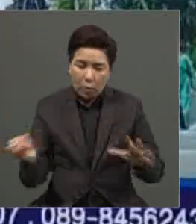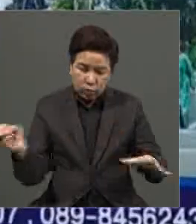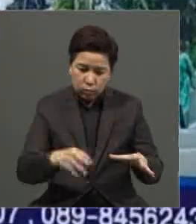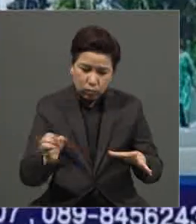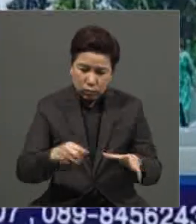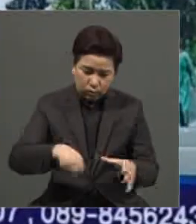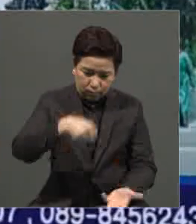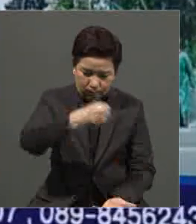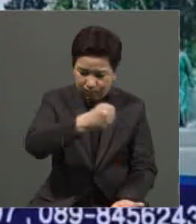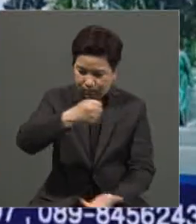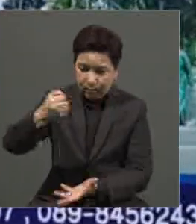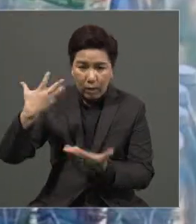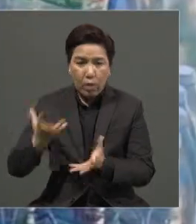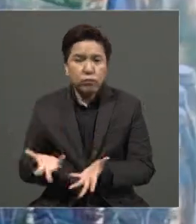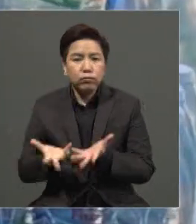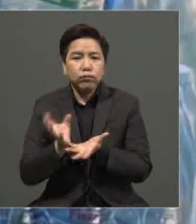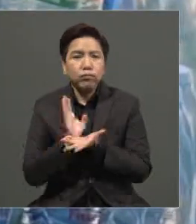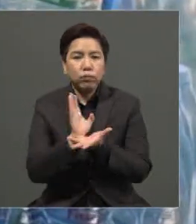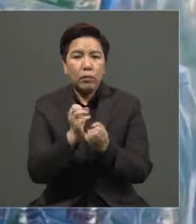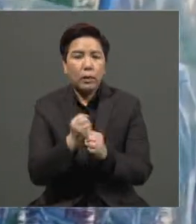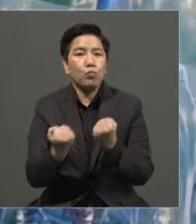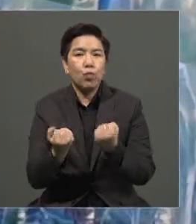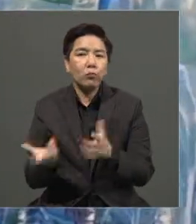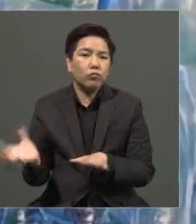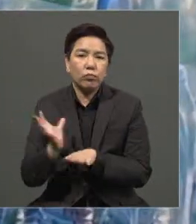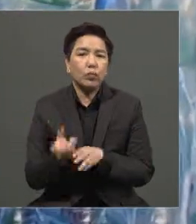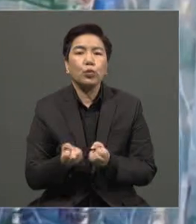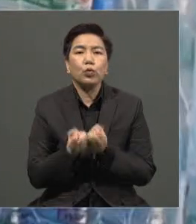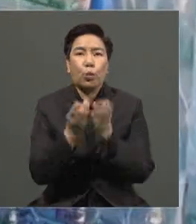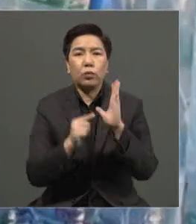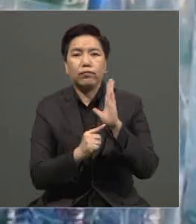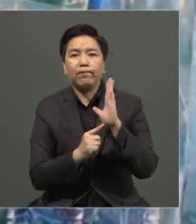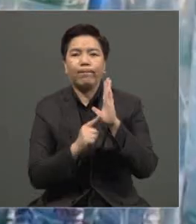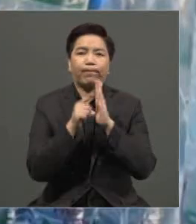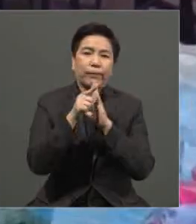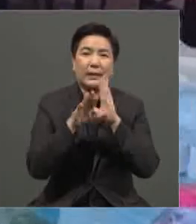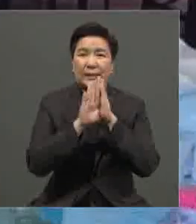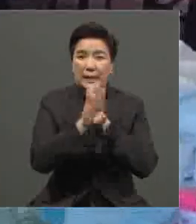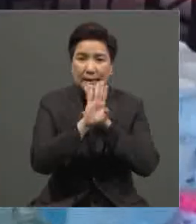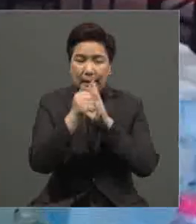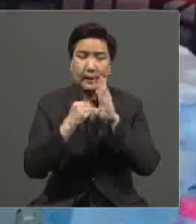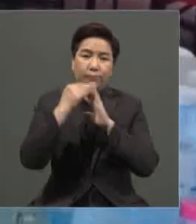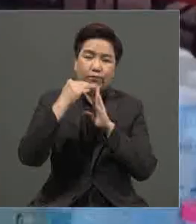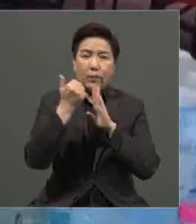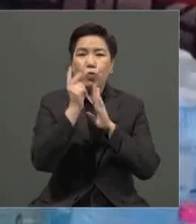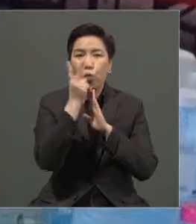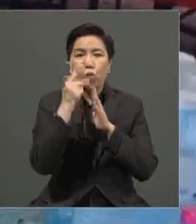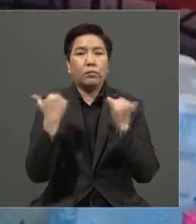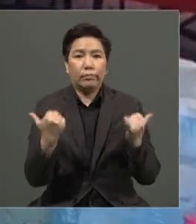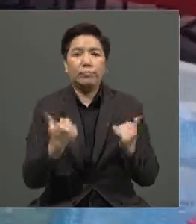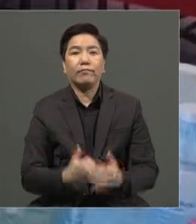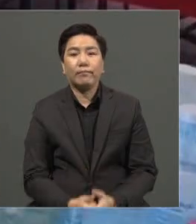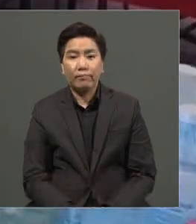ของใส่ถุงยาชีพก่อนที่จะนำเลียงใส่รถเพื่อนำไปส่งมอบช่วยเหลือแก่ผู้ประสบภัยในพื้นที่ต่างๆ